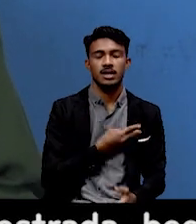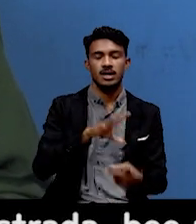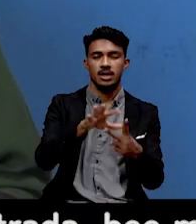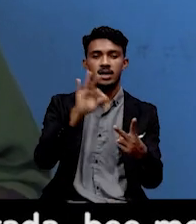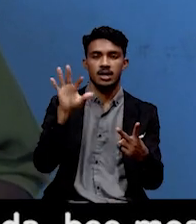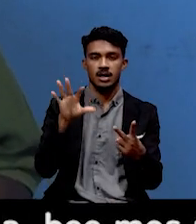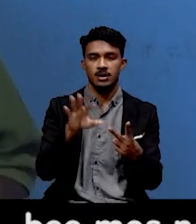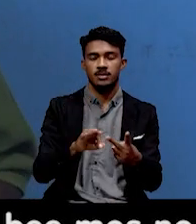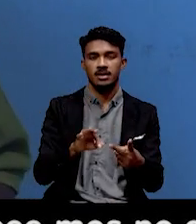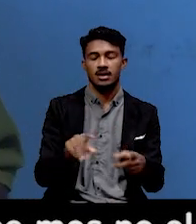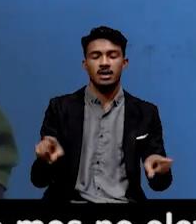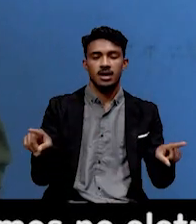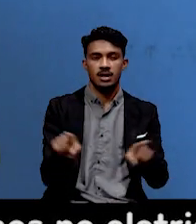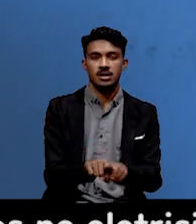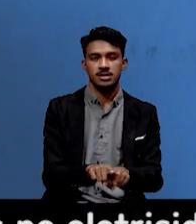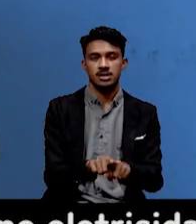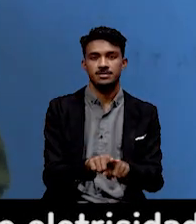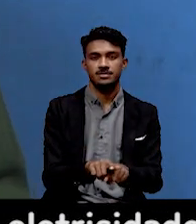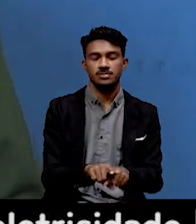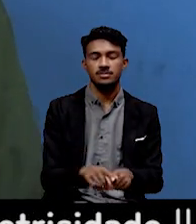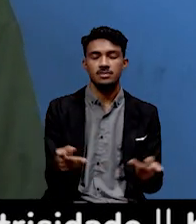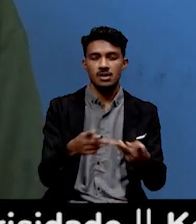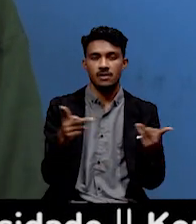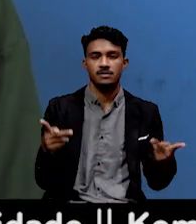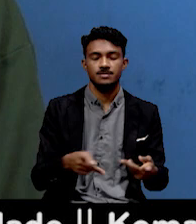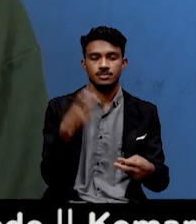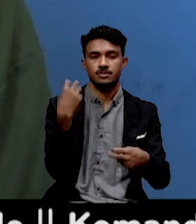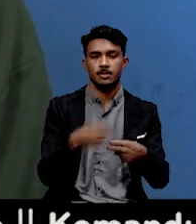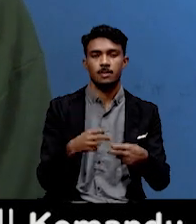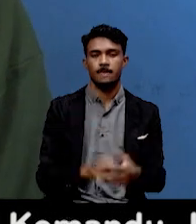saya mudah fontes de inspiração para representativo